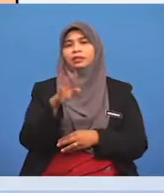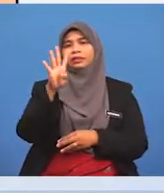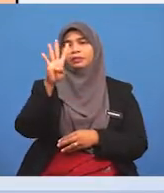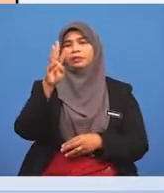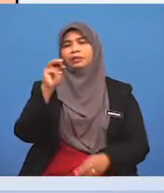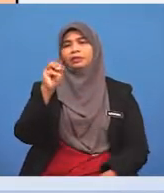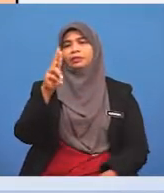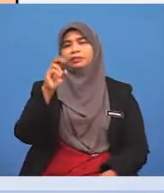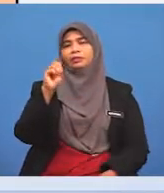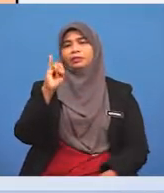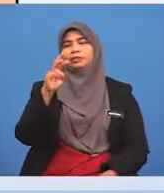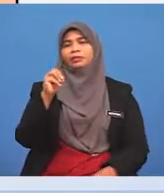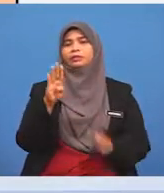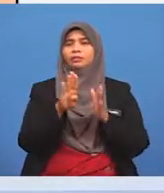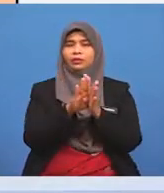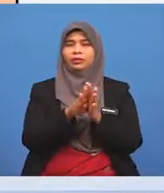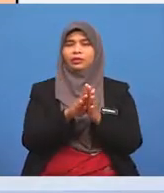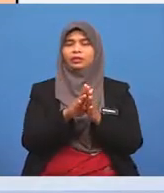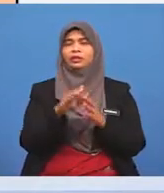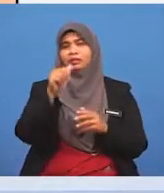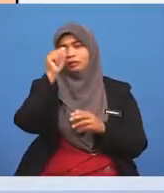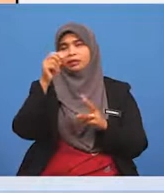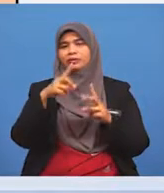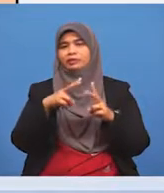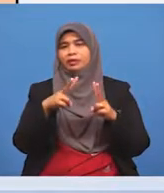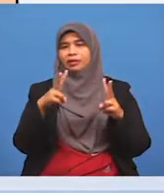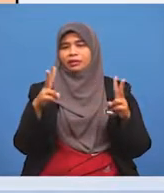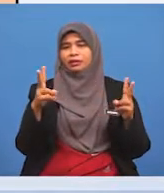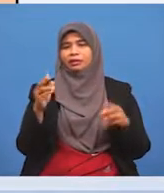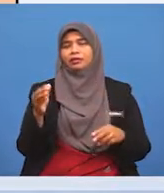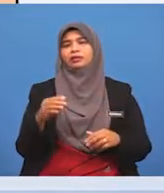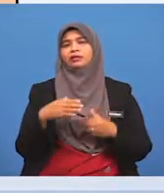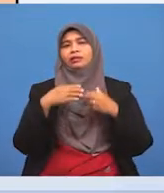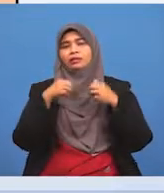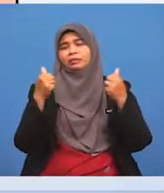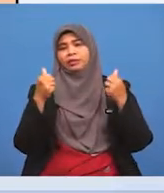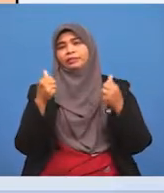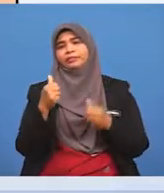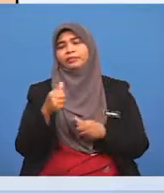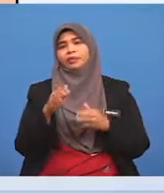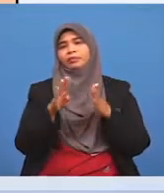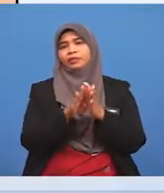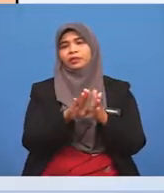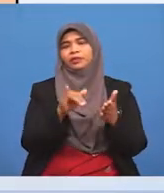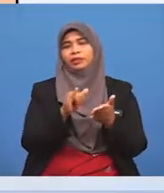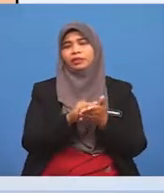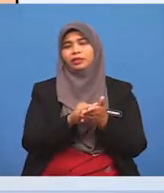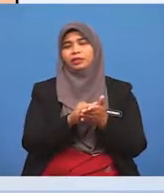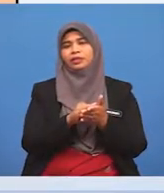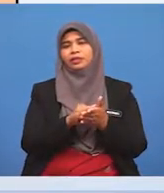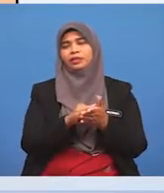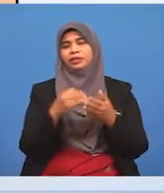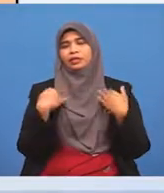Bukti-bukti ini adalah tanda orang yang berakal dan beriman. Ini jelas seperti firman Allah Taala dalam